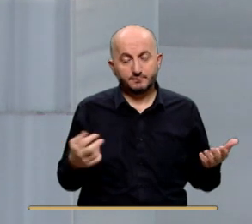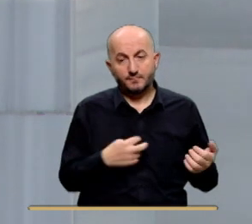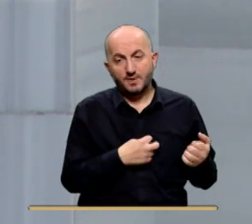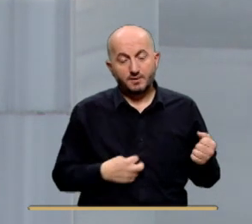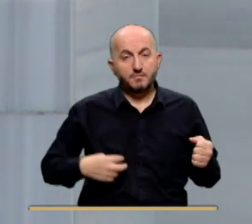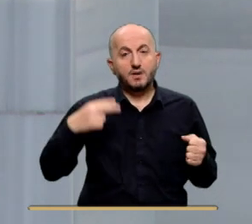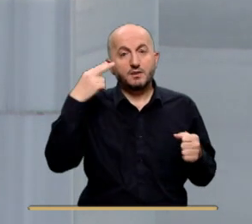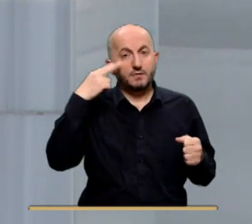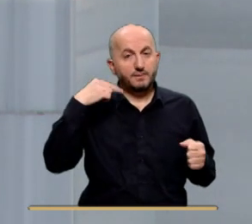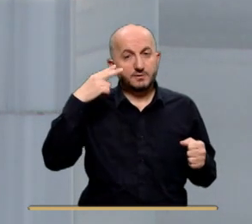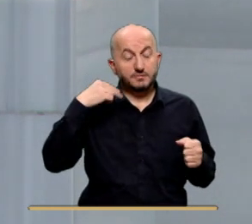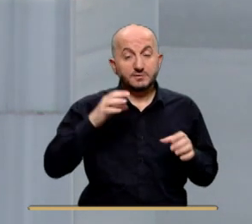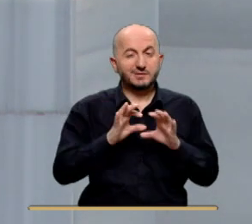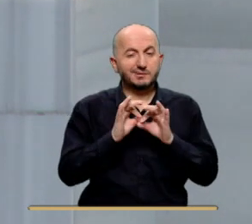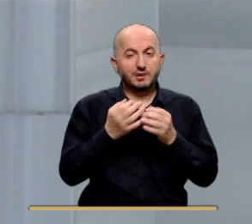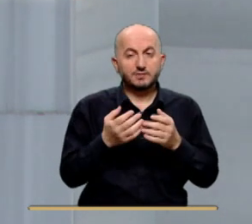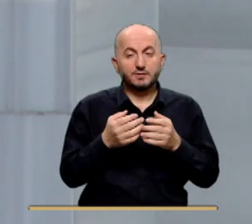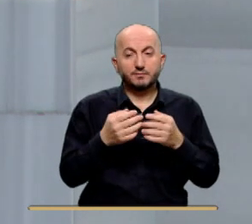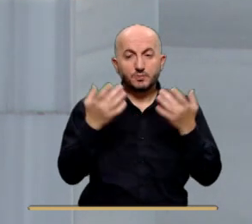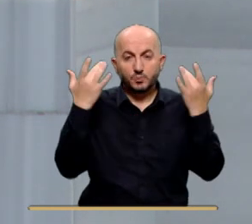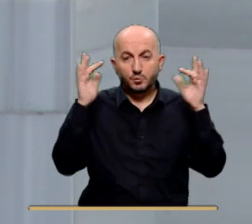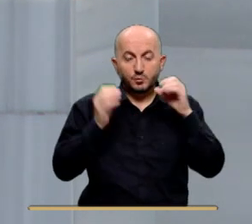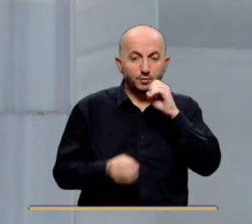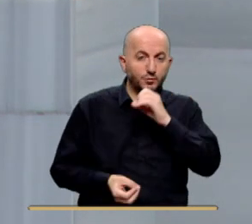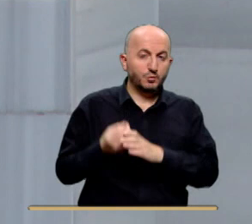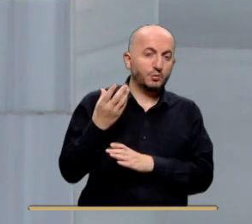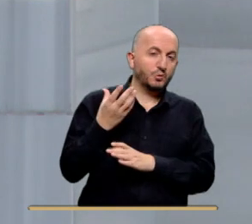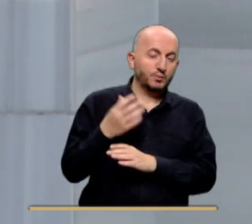Efendimizin nasıl bir medeniyet kurduğunu